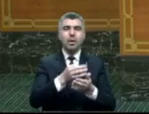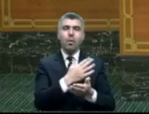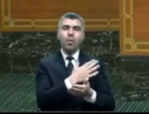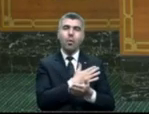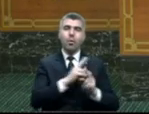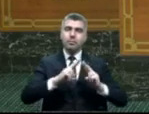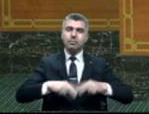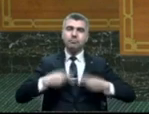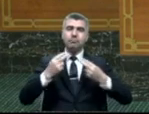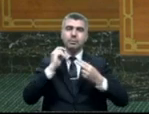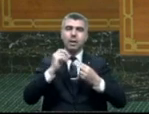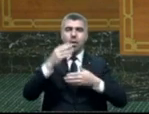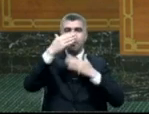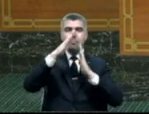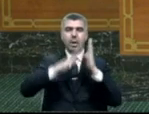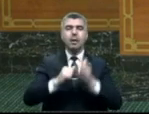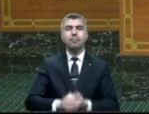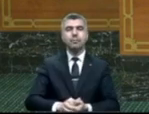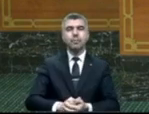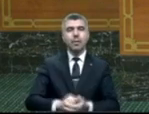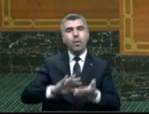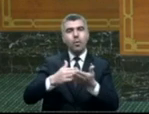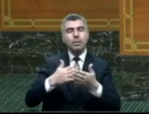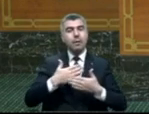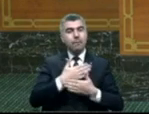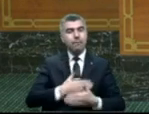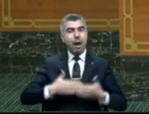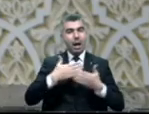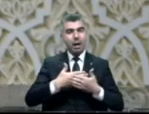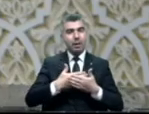الوطنية العالية للمغاربة. وفي خضم هذه الأفراح